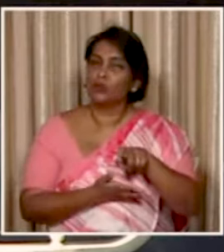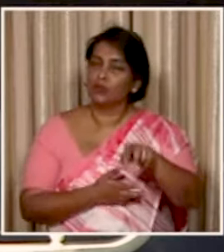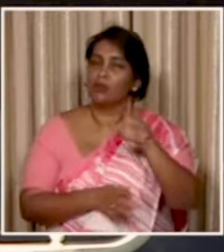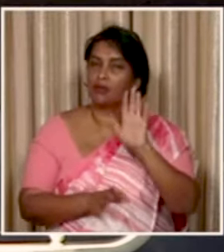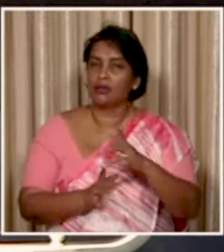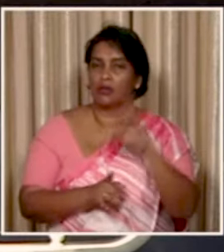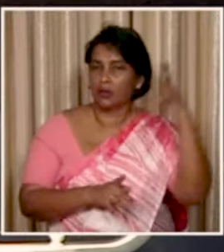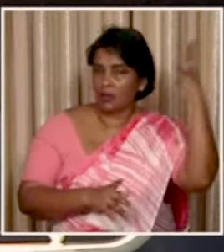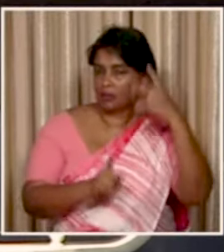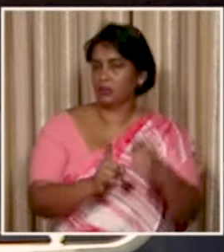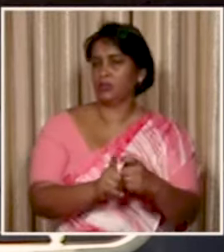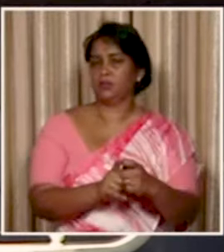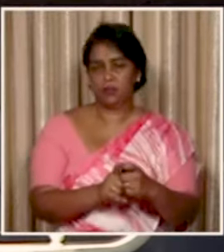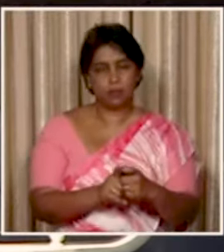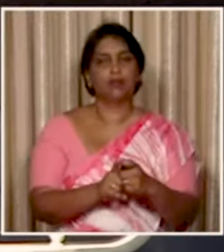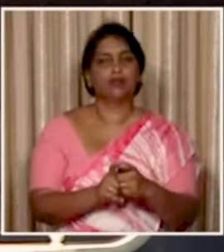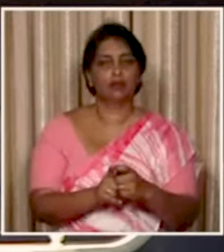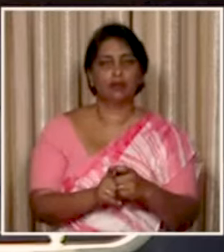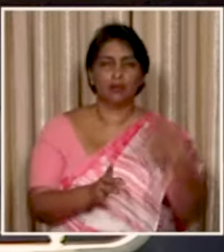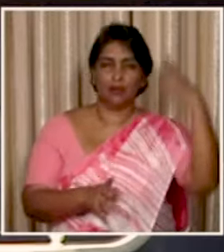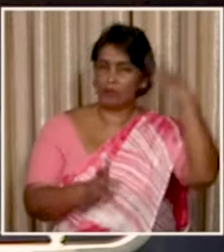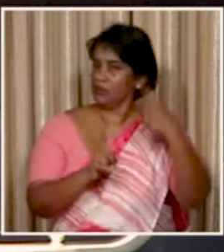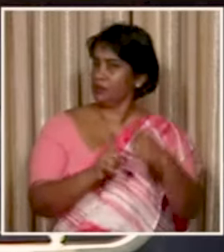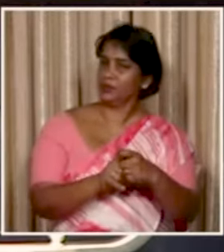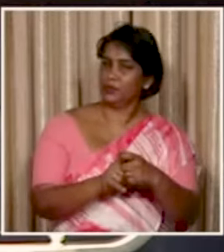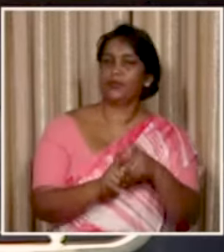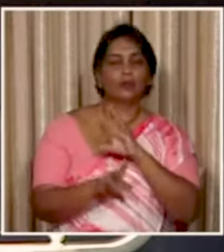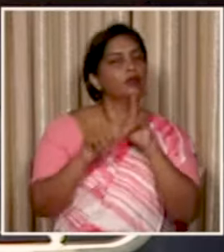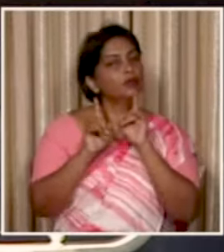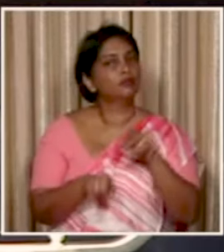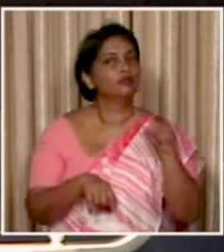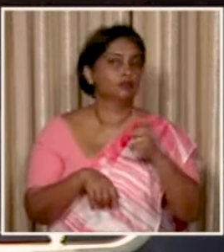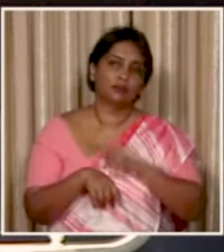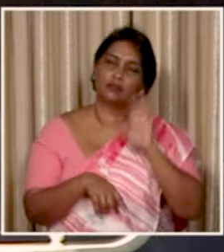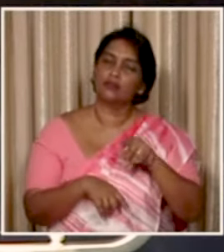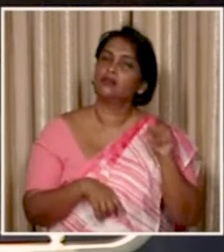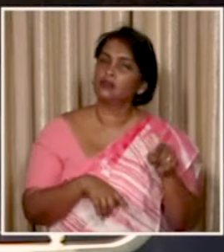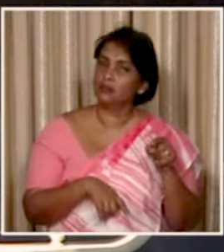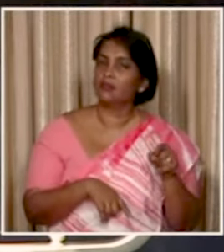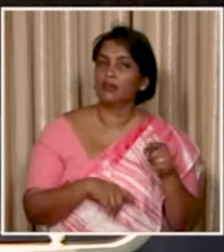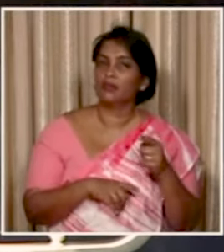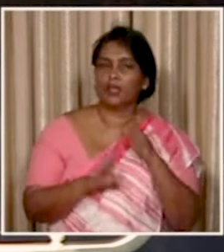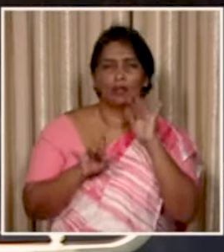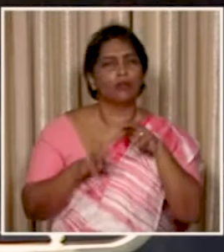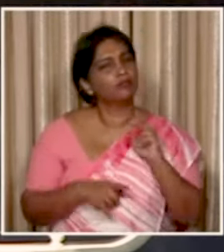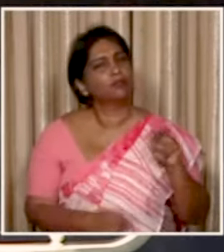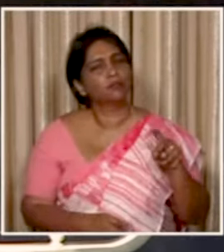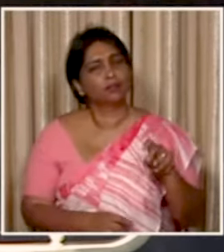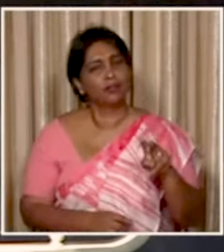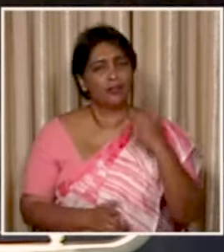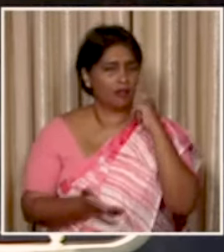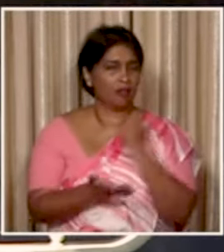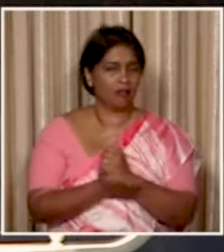கொளுத்தும் வெயிலில் நடக்க முடியாத நிலை ஏற்பட்டு ஆலய வழிபாட்டிற்கு செல்லாமல் திரும்பிச் செல்ல நிர்பந்திக்கும் நோக்கில் போலீசார் அவ்வாறு மனிதாபிமானமற்று நடந்து கொண்டார்கள்.